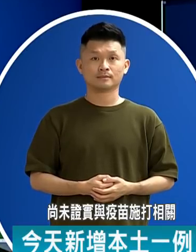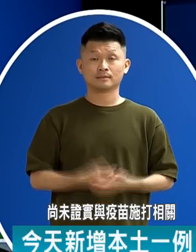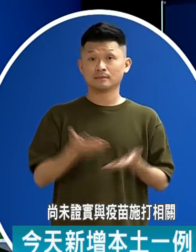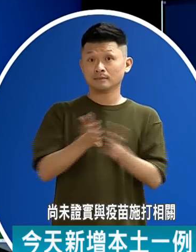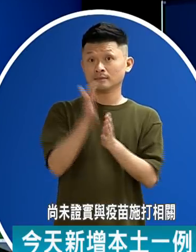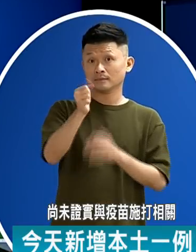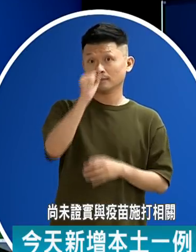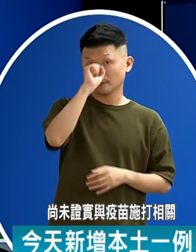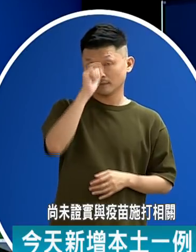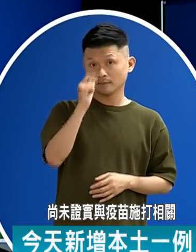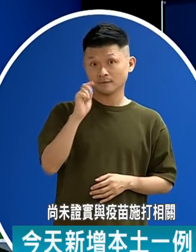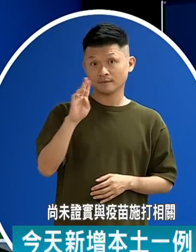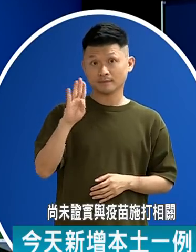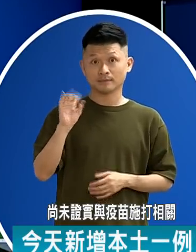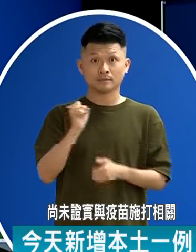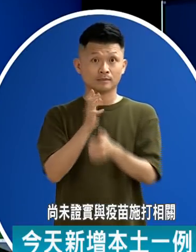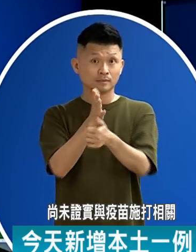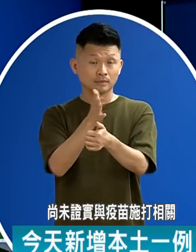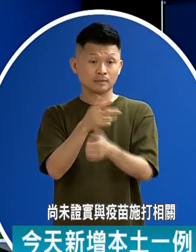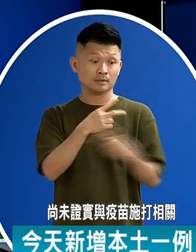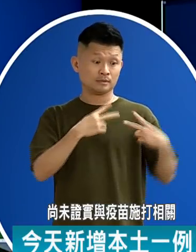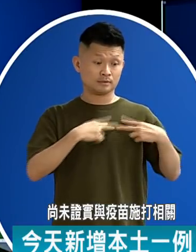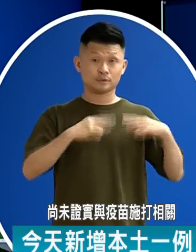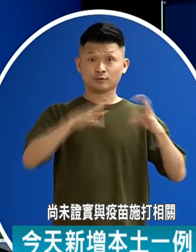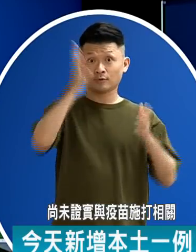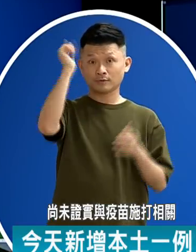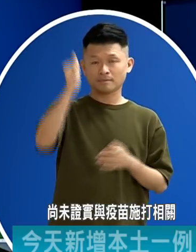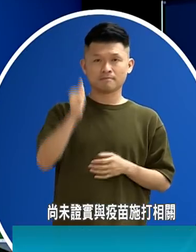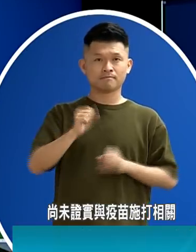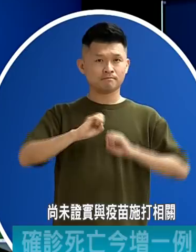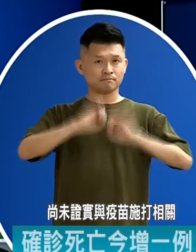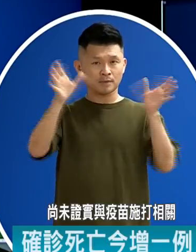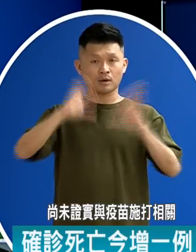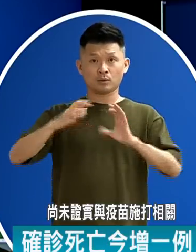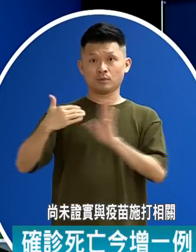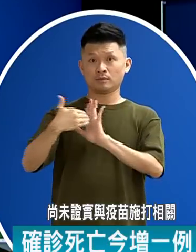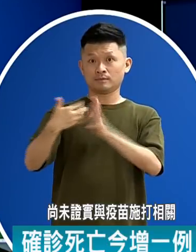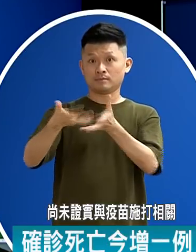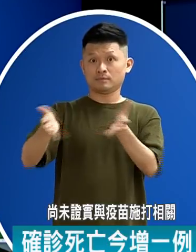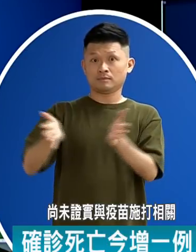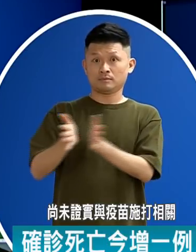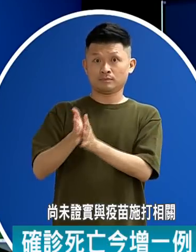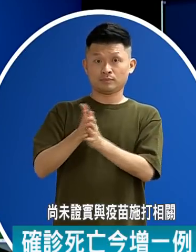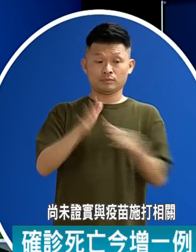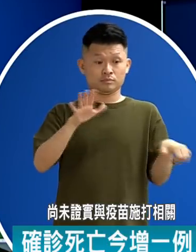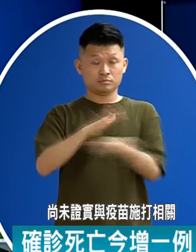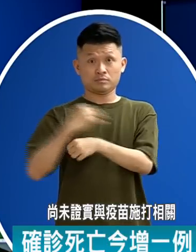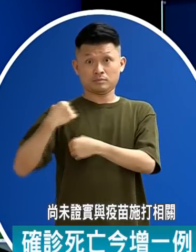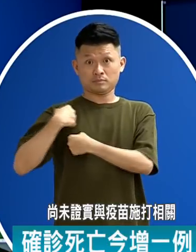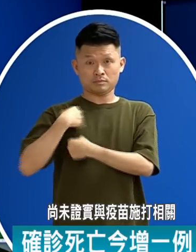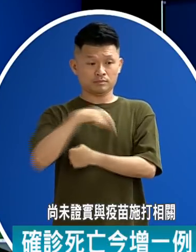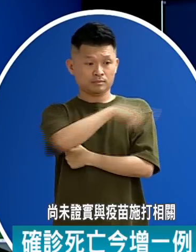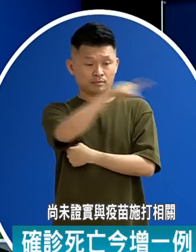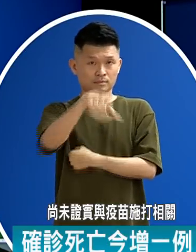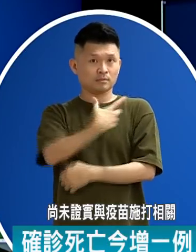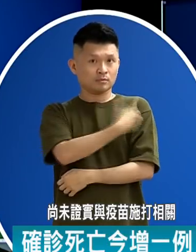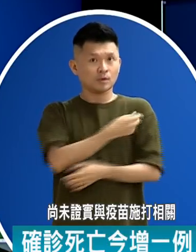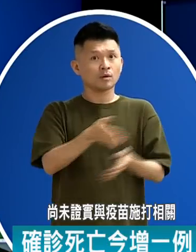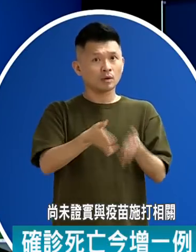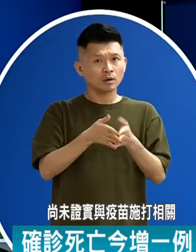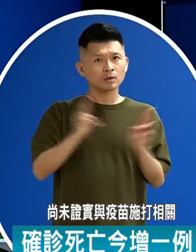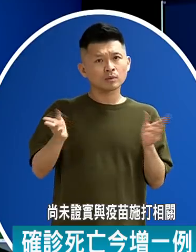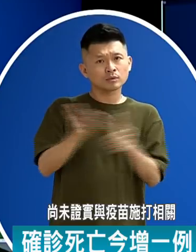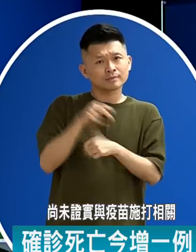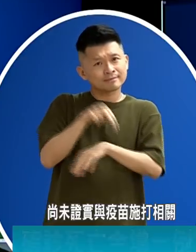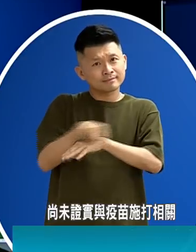部长好 ，TVBS 提问，想请教一下蔡总统有指示国防部规划入伍的役男要进行疫苗接种，那想请问指挥中